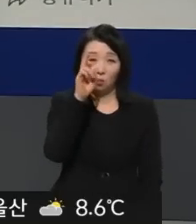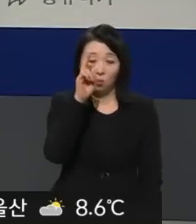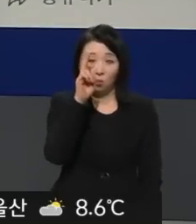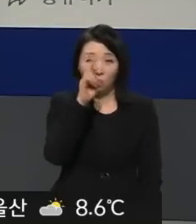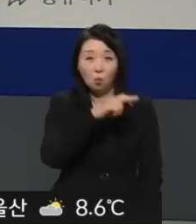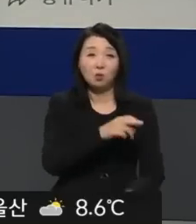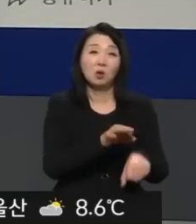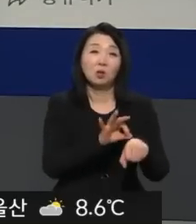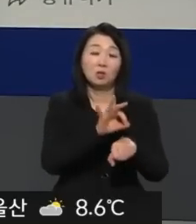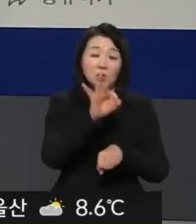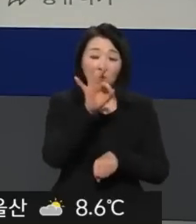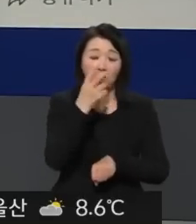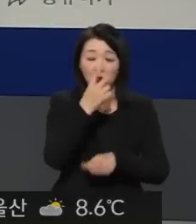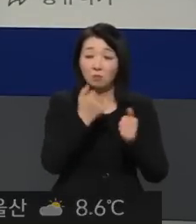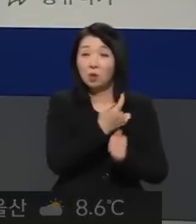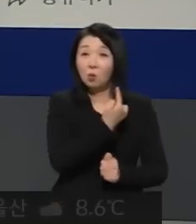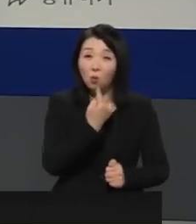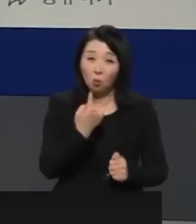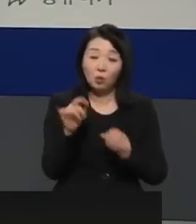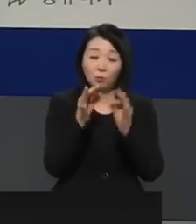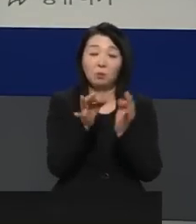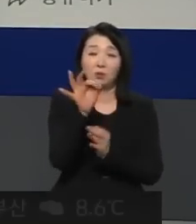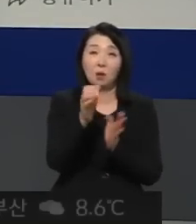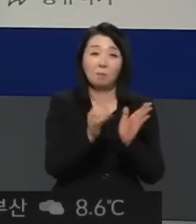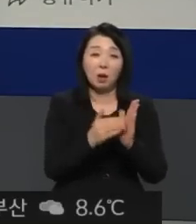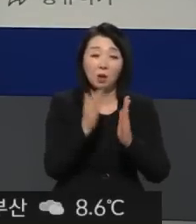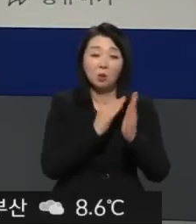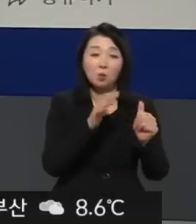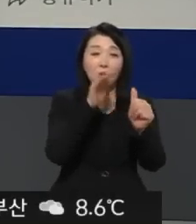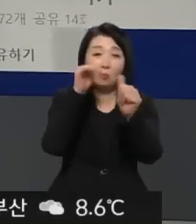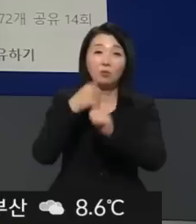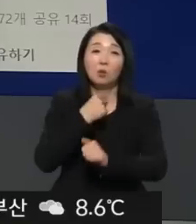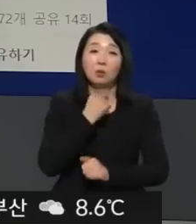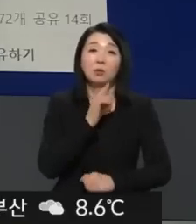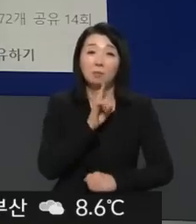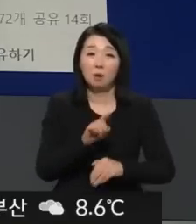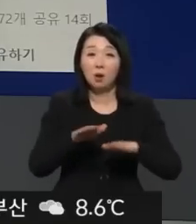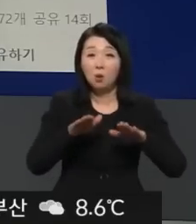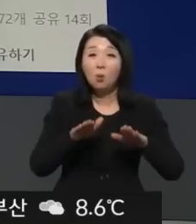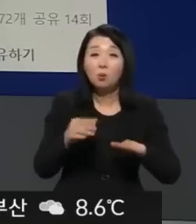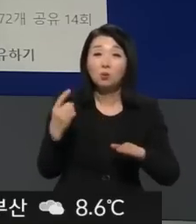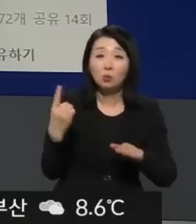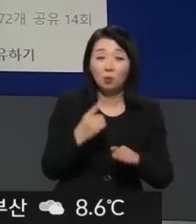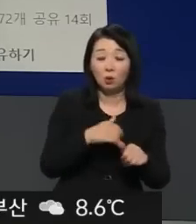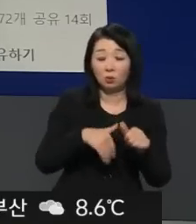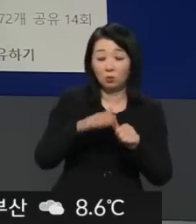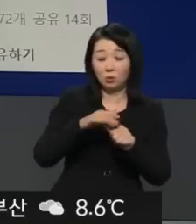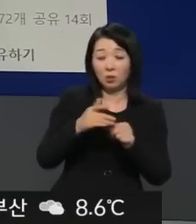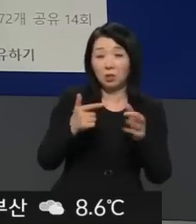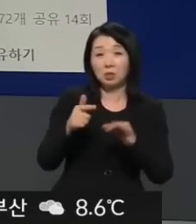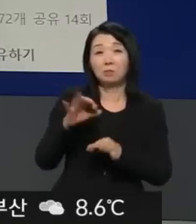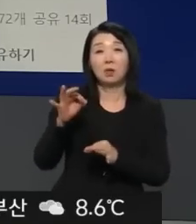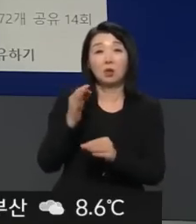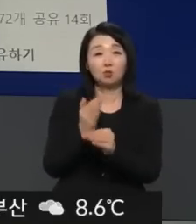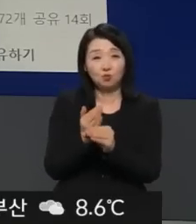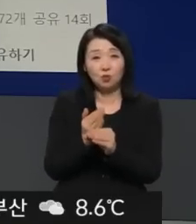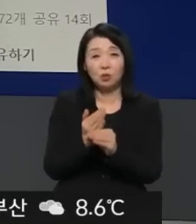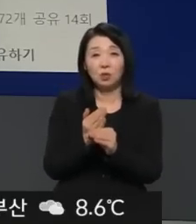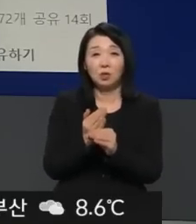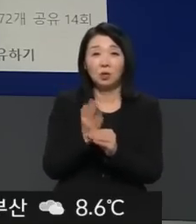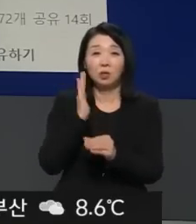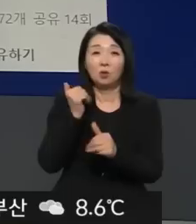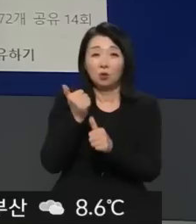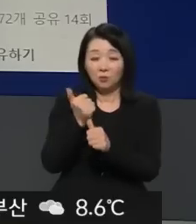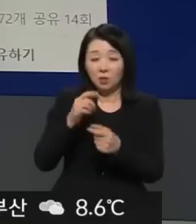이 페이스북에 직접 밝히면서 공개 소환을 원한다고 했는데요. 오늘은 또 어떤 경우에도 김대중 대통령